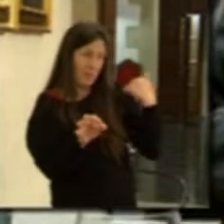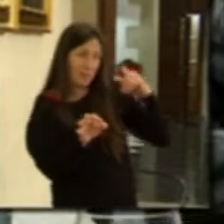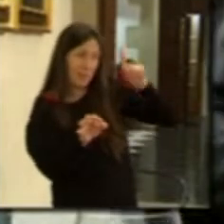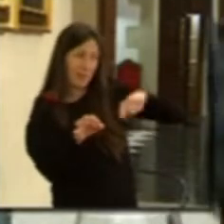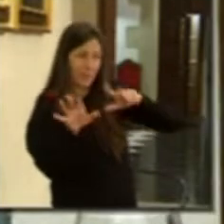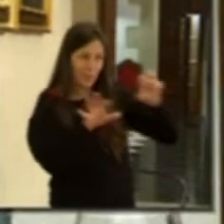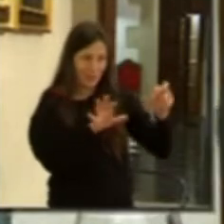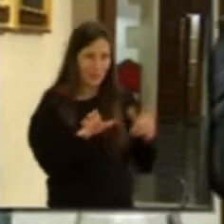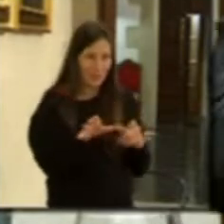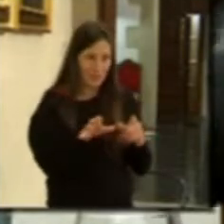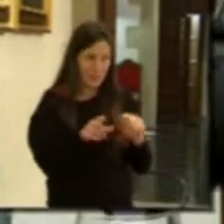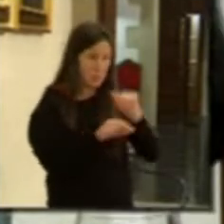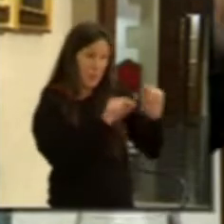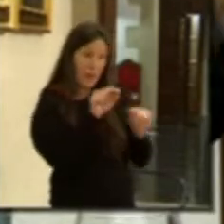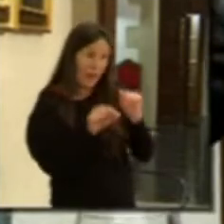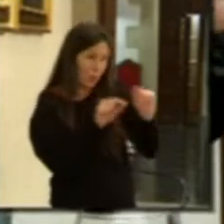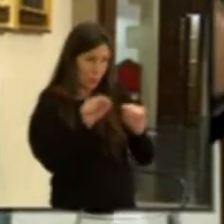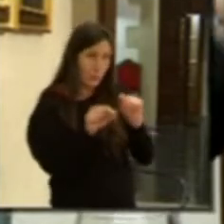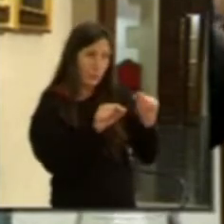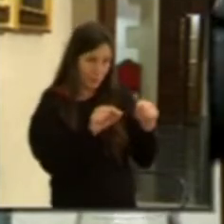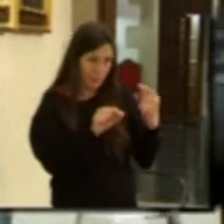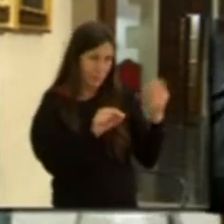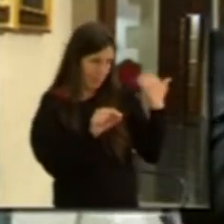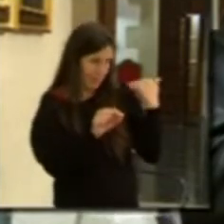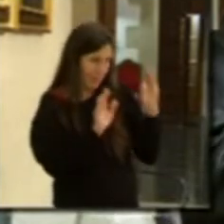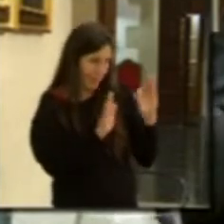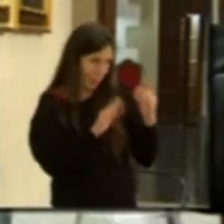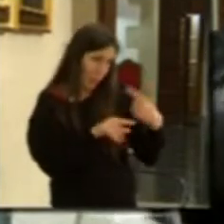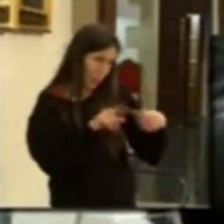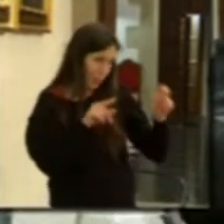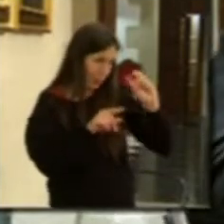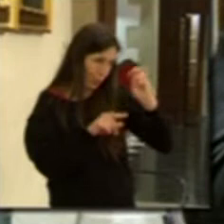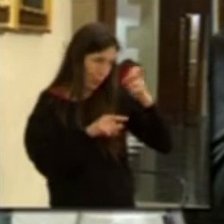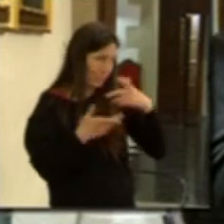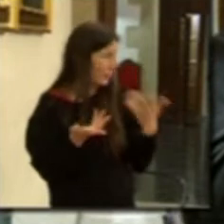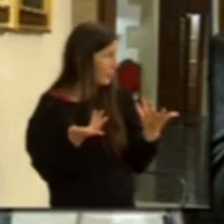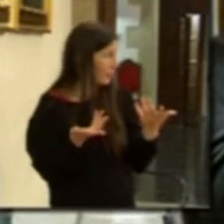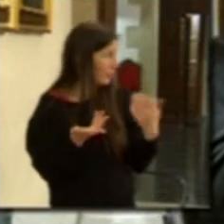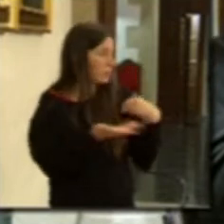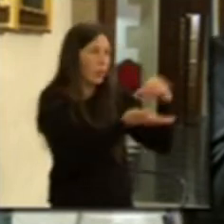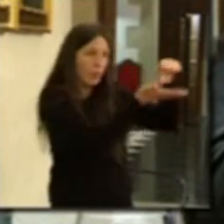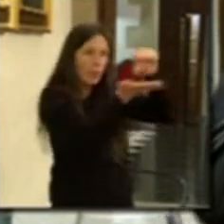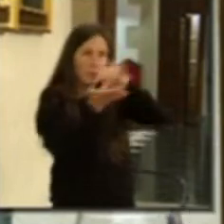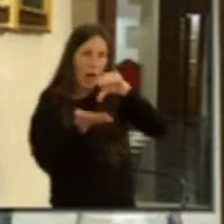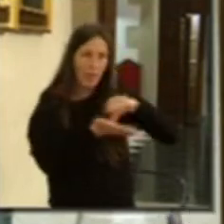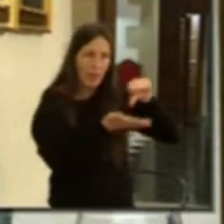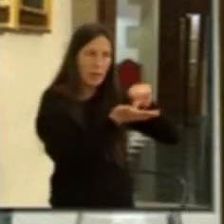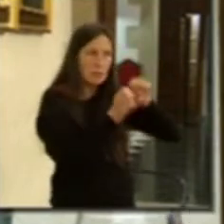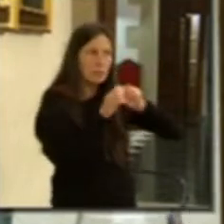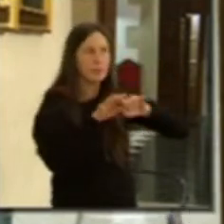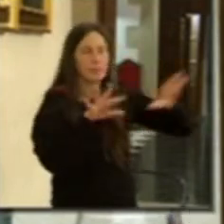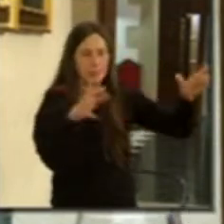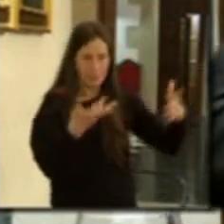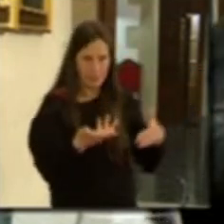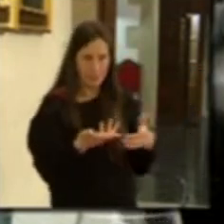un virus que va ser devastador, va afectar diferents moments del temps a diferents ciutats i, com us deia, va causar la mort de moltes persones.